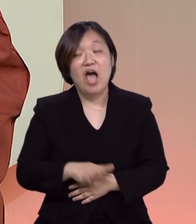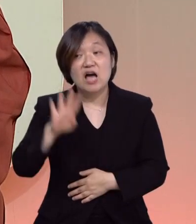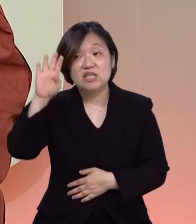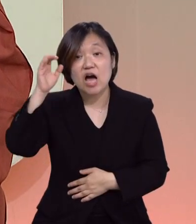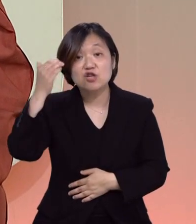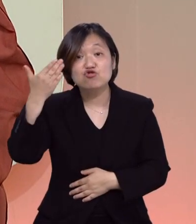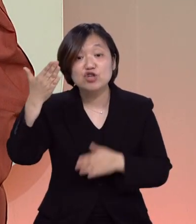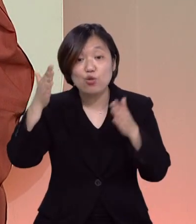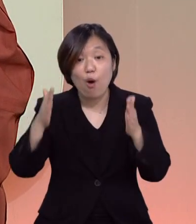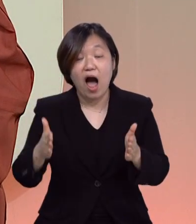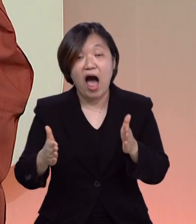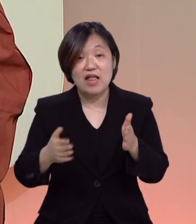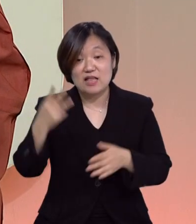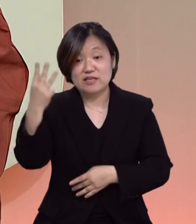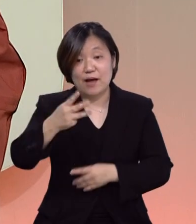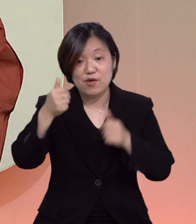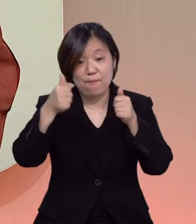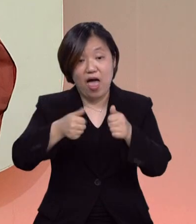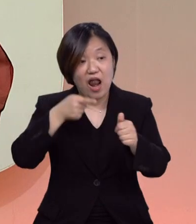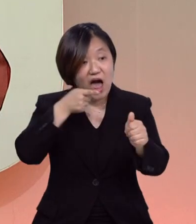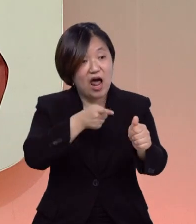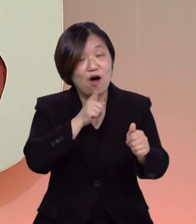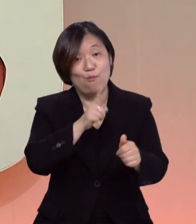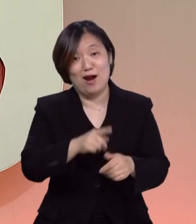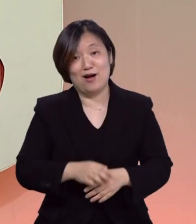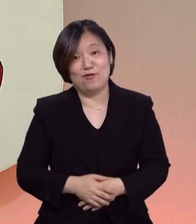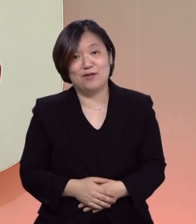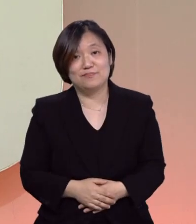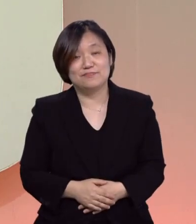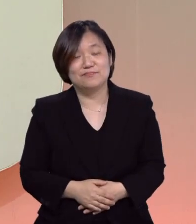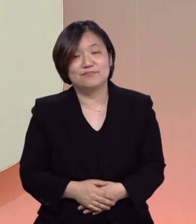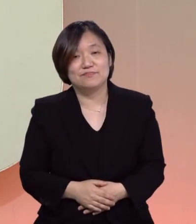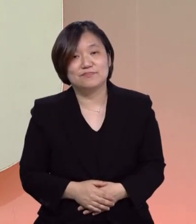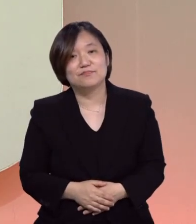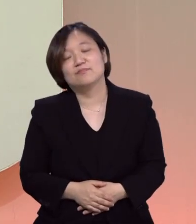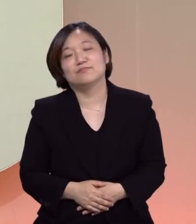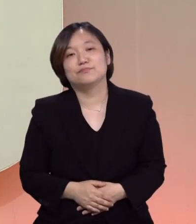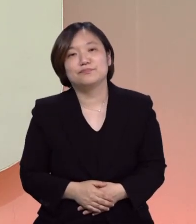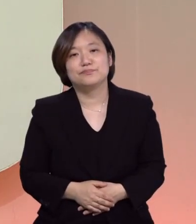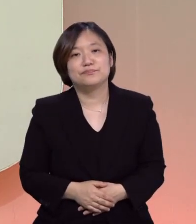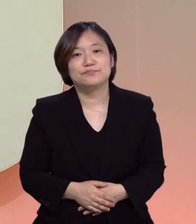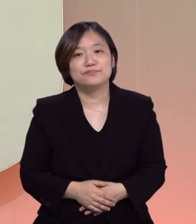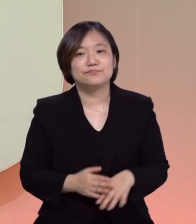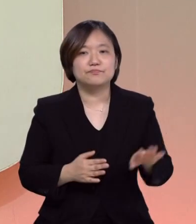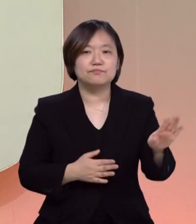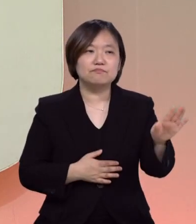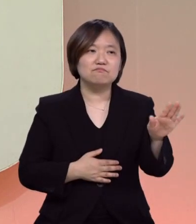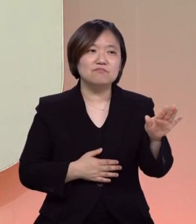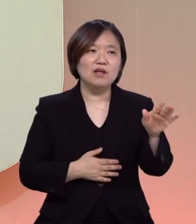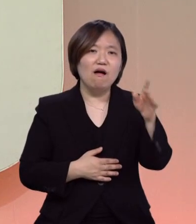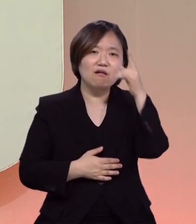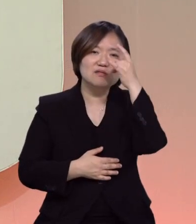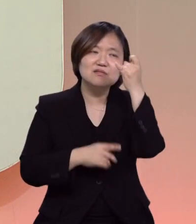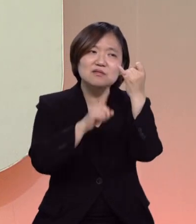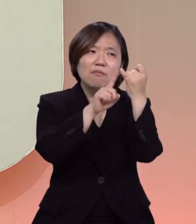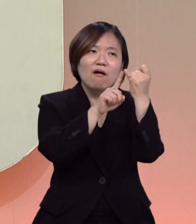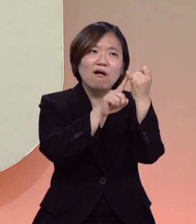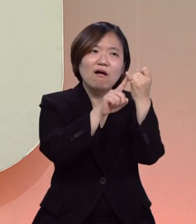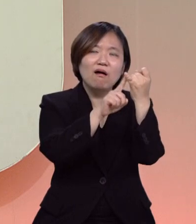해라 그러니까 그 순간이 형각 스님께서